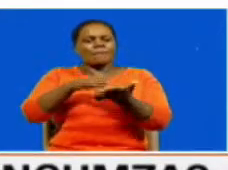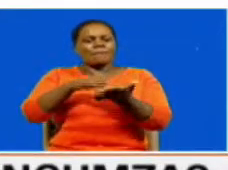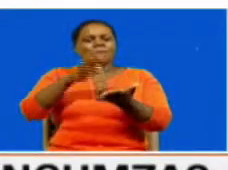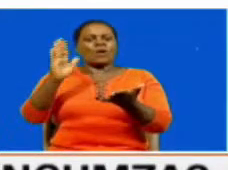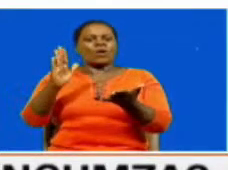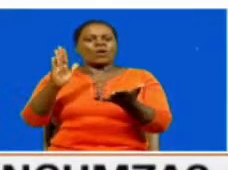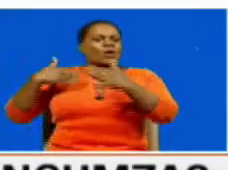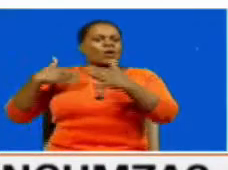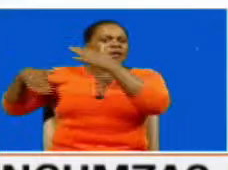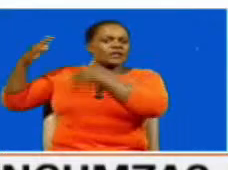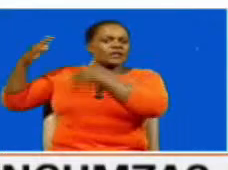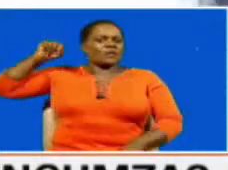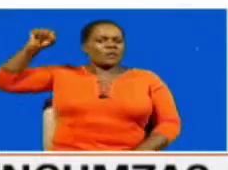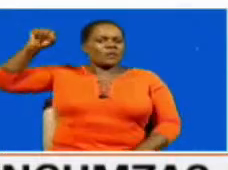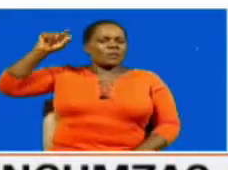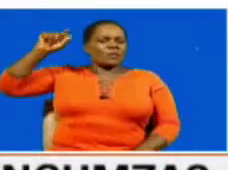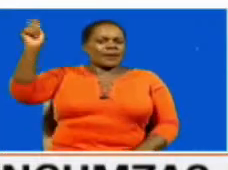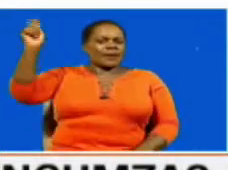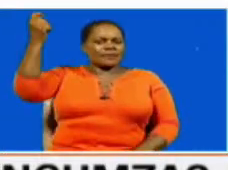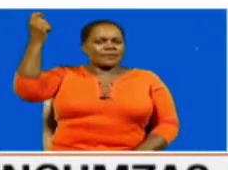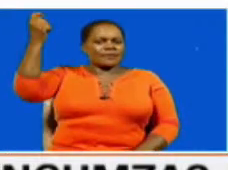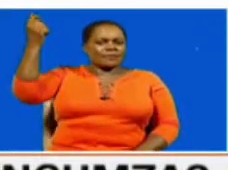kwenye historia ya siasa za Kenya.